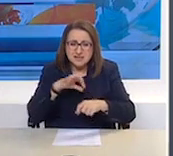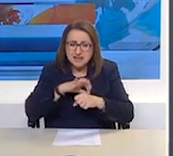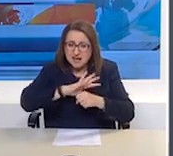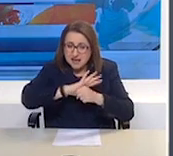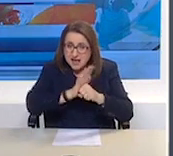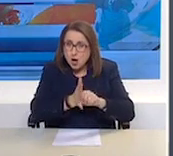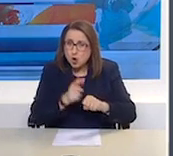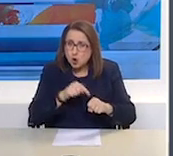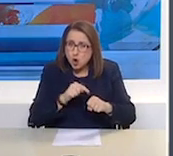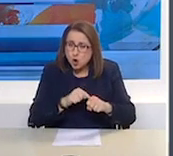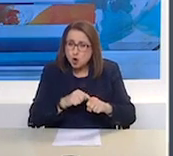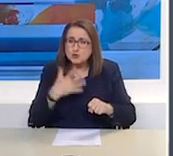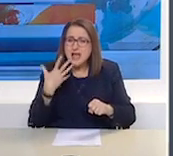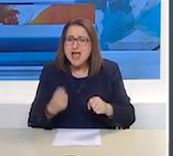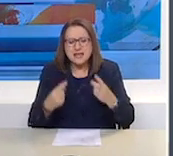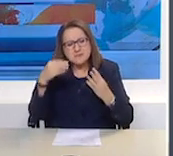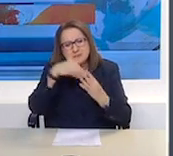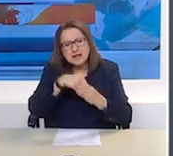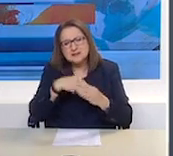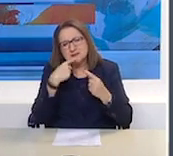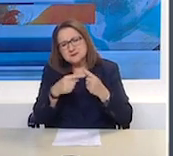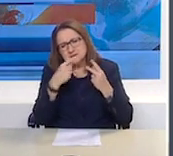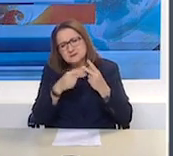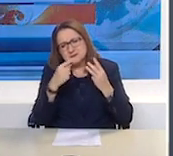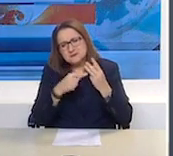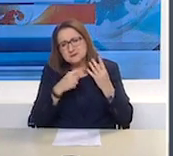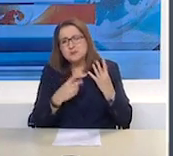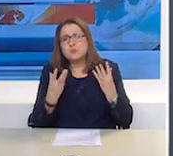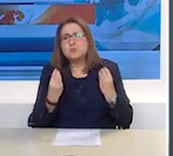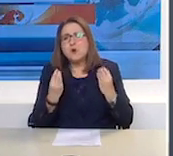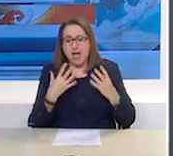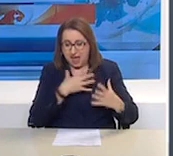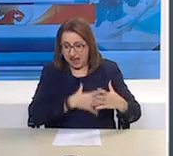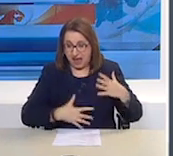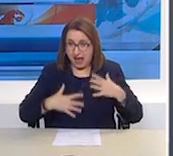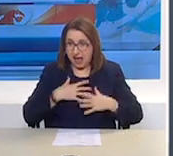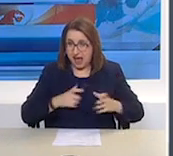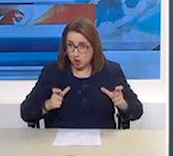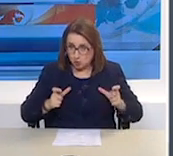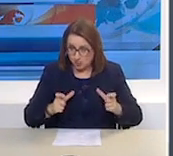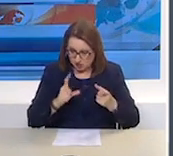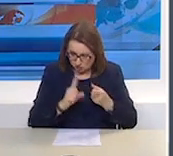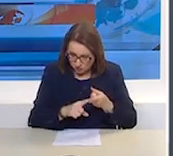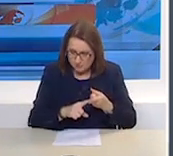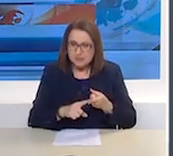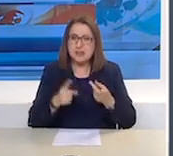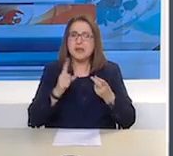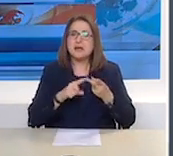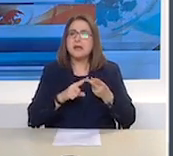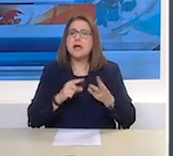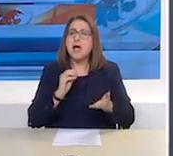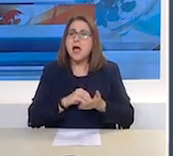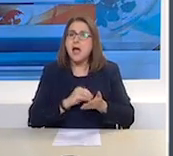διπλή τουλάχιστον, αν όχι πολλαπλή, που σημαίνει ότι συμμετέχει και το ανοσοποιητικό σύστημα του ασθενούς, τα αντισώματά του,